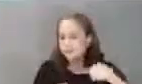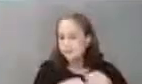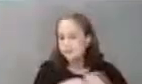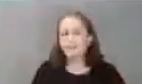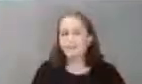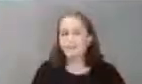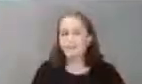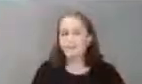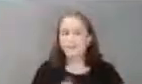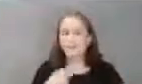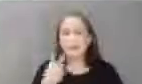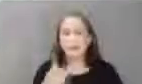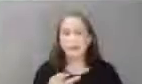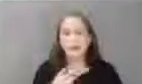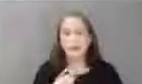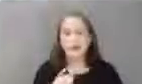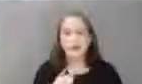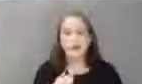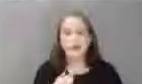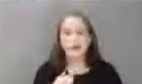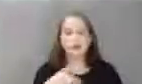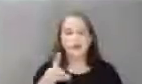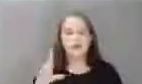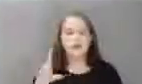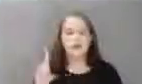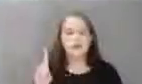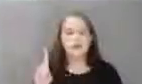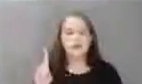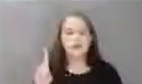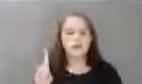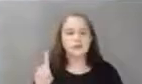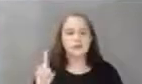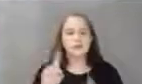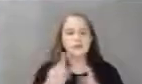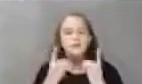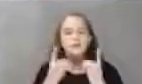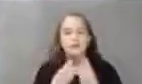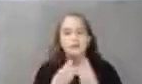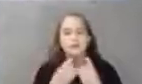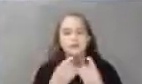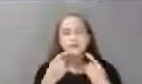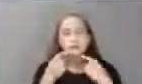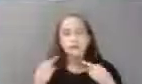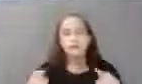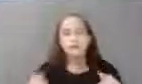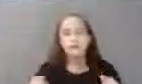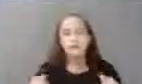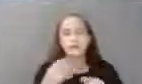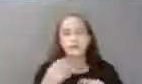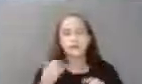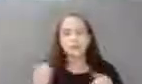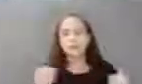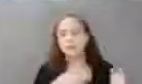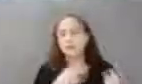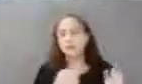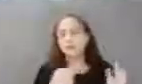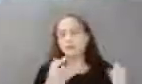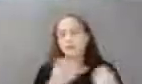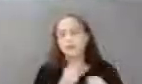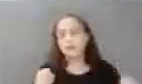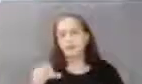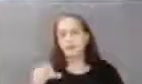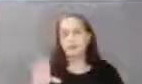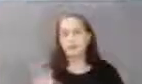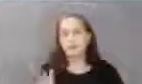po may mga nakapark dyan? Gusto ko sanang puntahan. Kaya lang, wala po yung mga drivers. Bawal po yan. Hindi